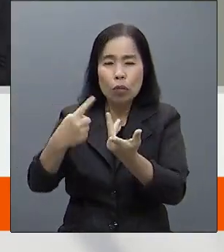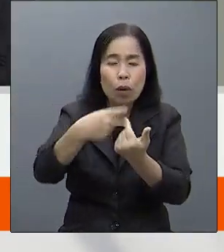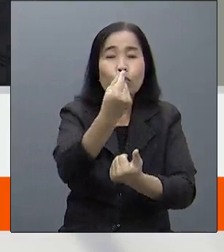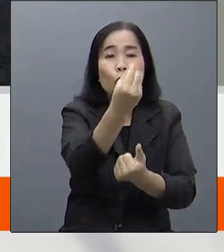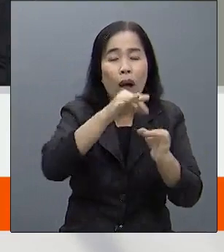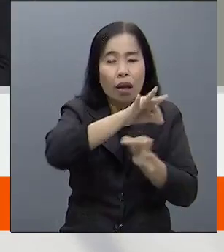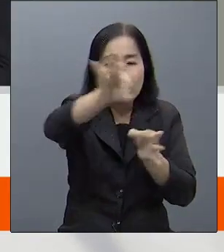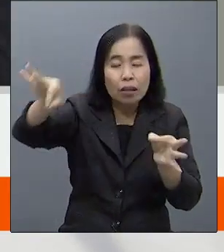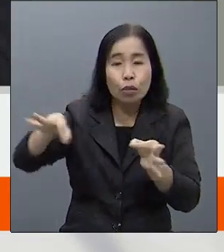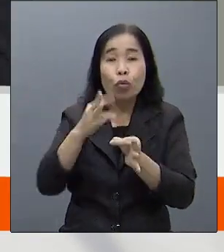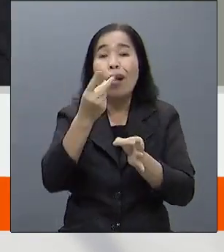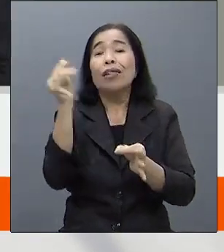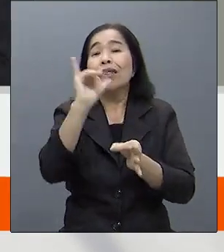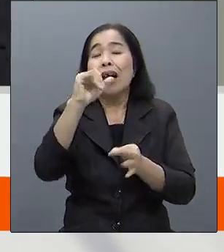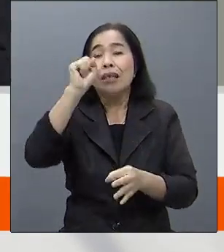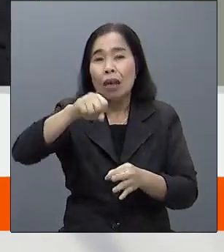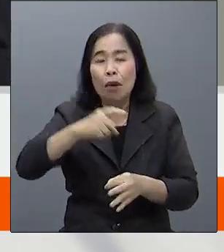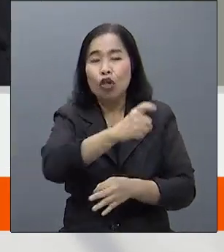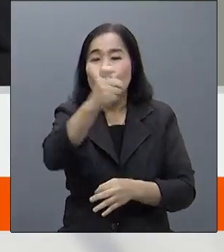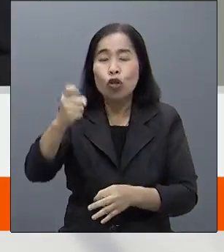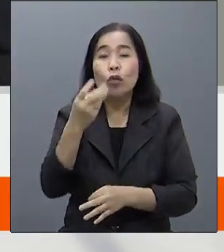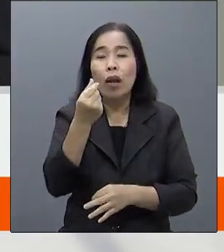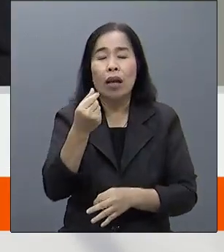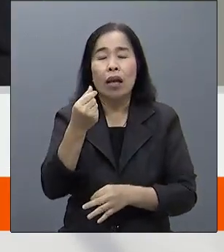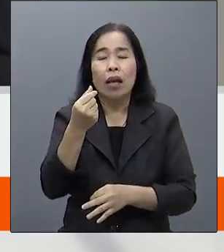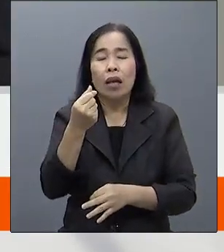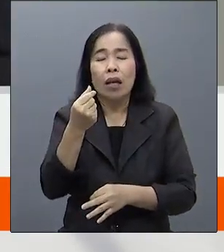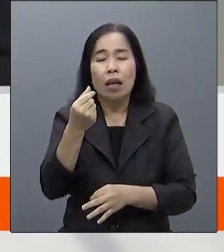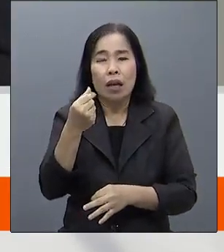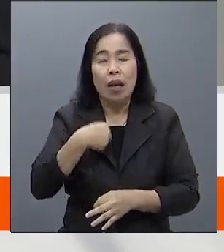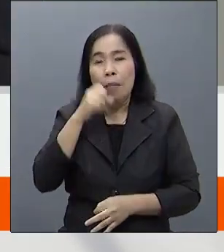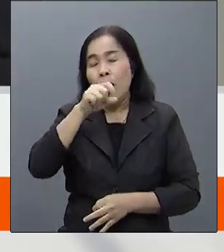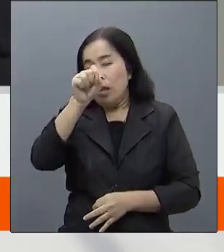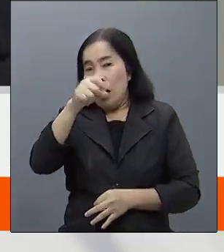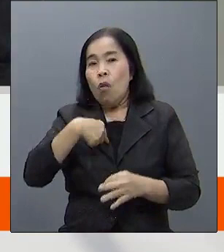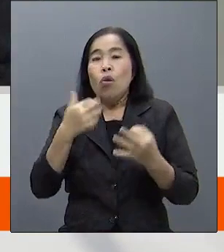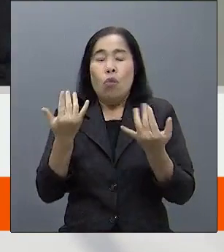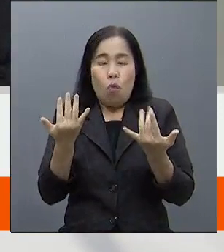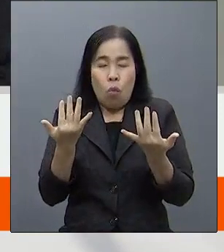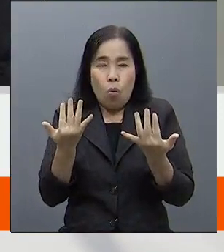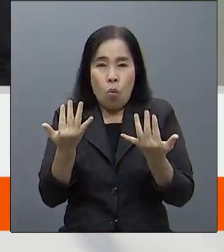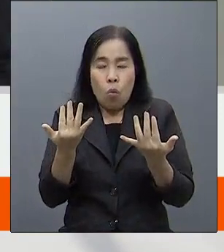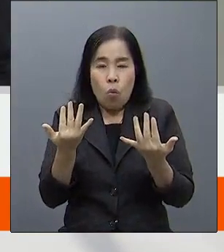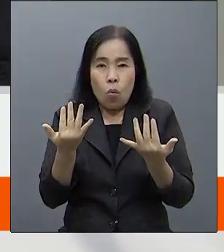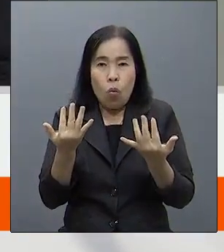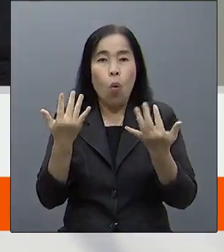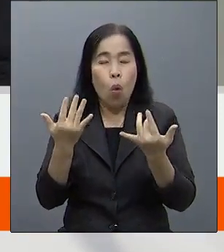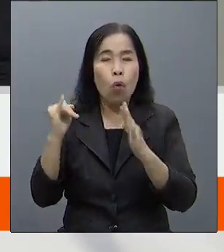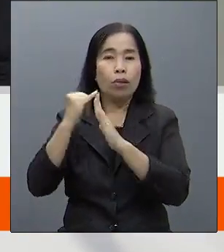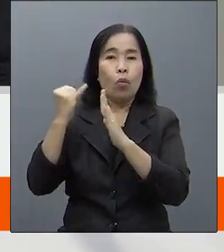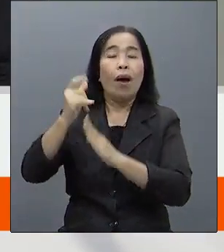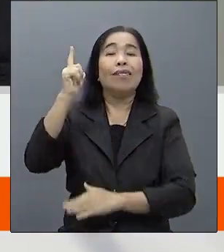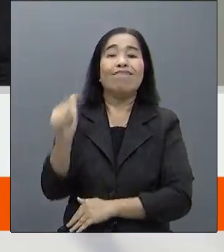ช่ไหมคะสำหรับความเสียหายที่เกิดขึ้นแต่ที่นี้เนี่ยค่ะ ความเสียหายอยู่ต้องรอภาคทางจังหวัดนะครับซึ่งจะ